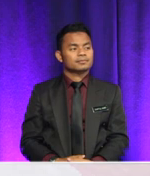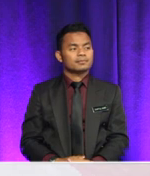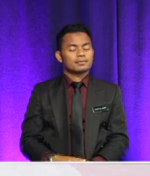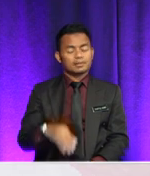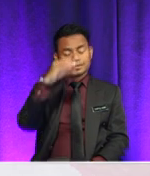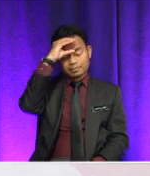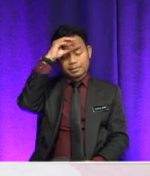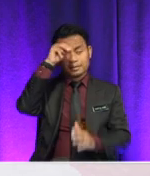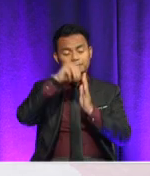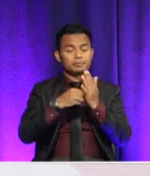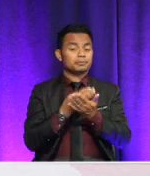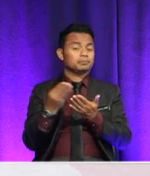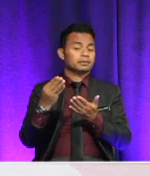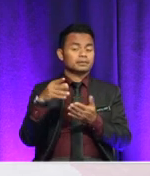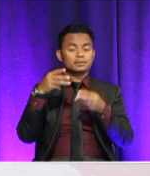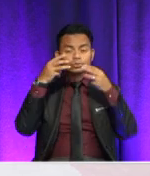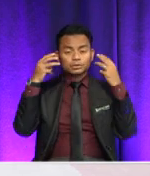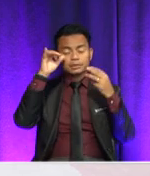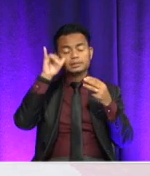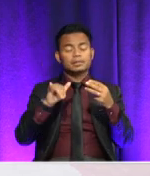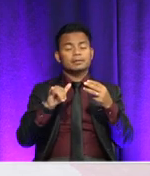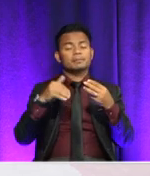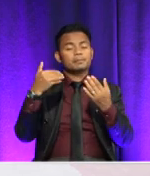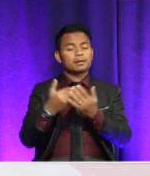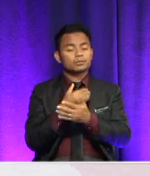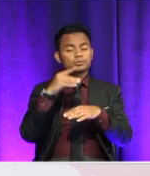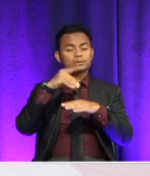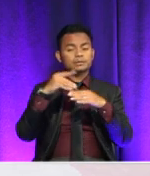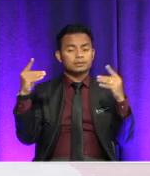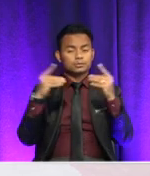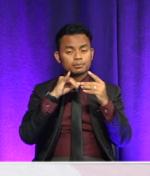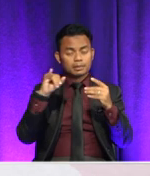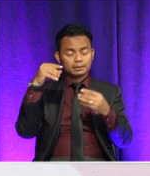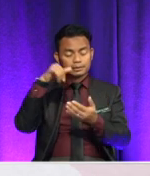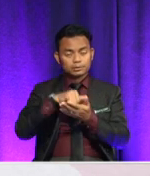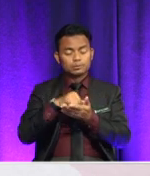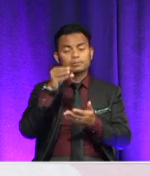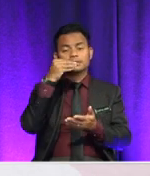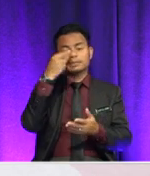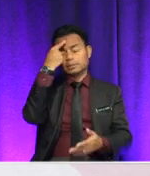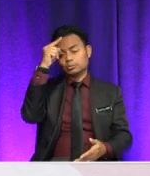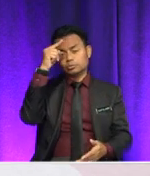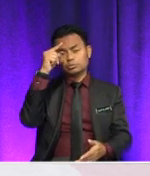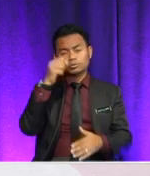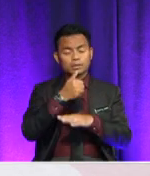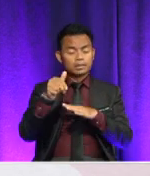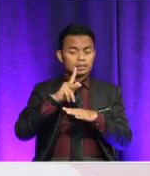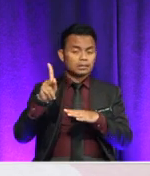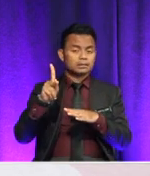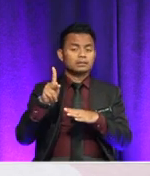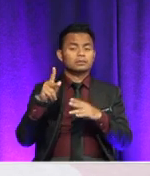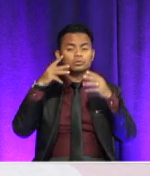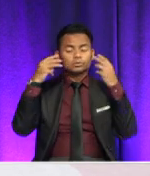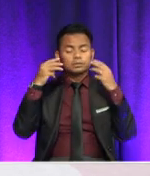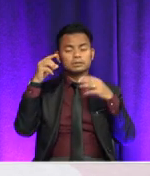Abang memberi kucing yang baru dijumpainya itu makanan untuk mengelakkan kucing itu daripada kelaparan